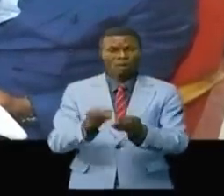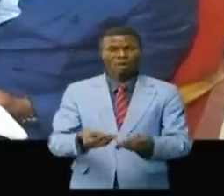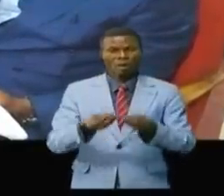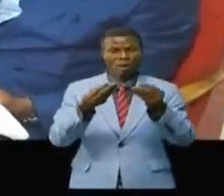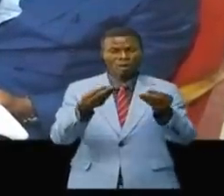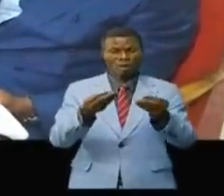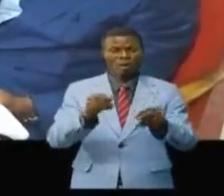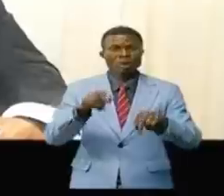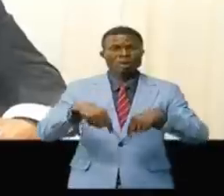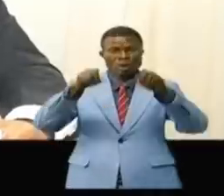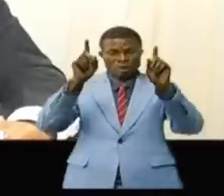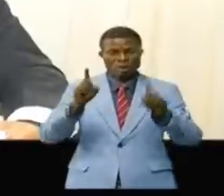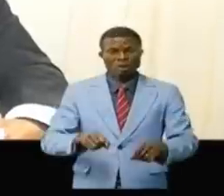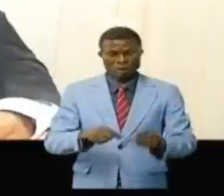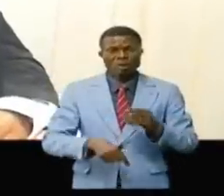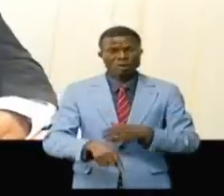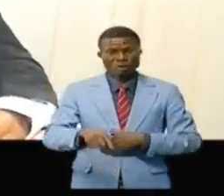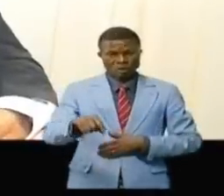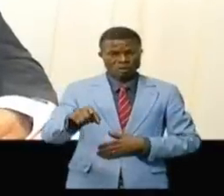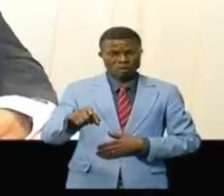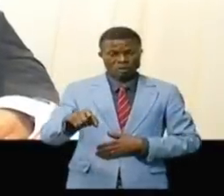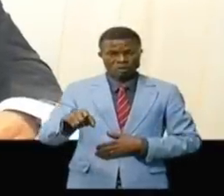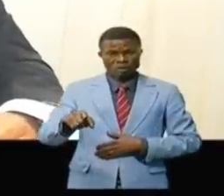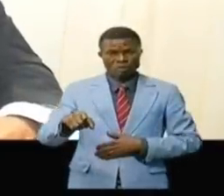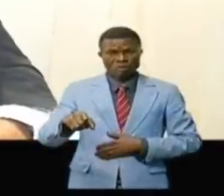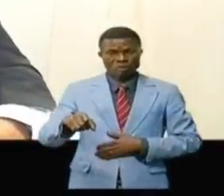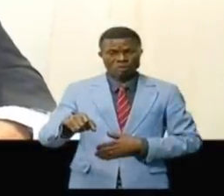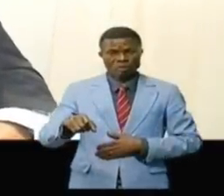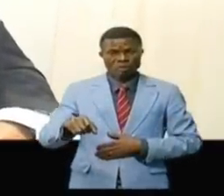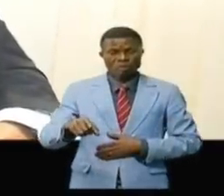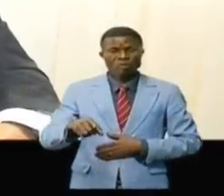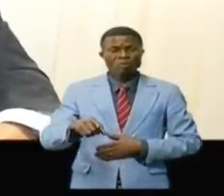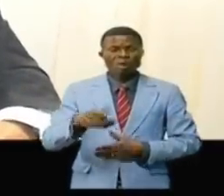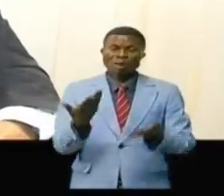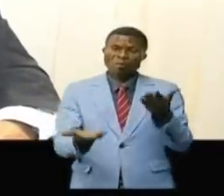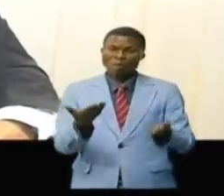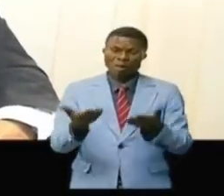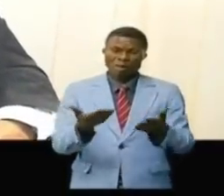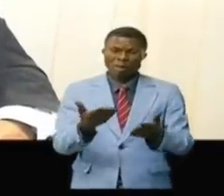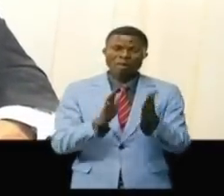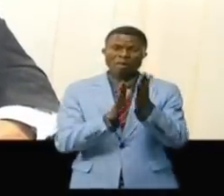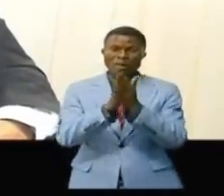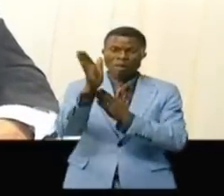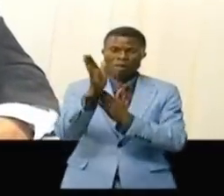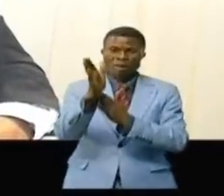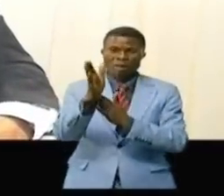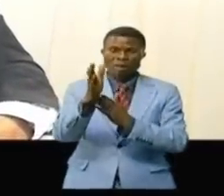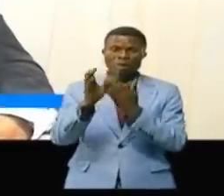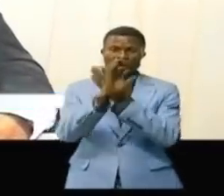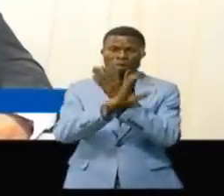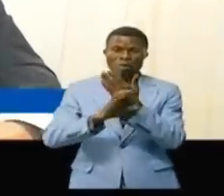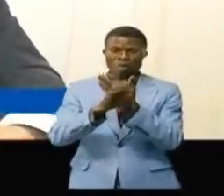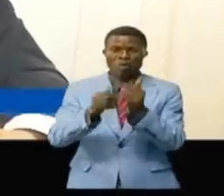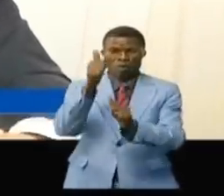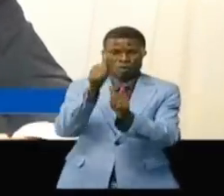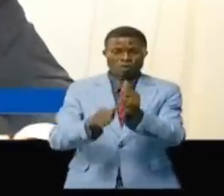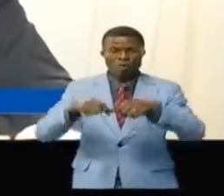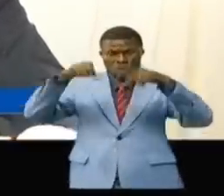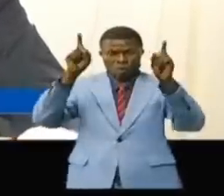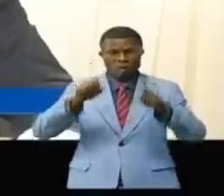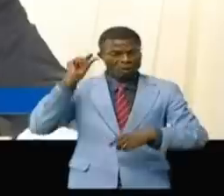de l'exercice en cours. Donc, au plus tard, le 15 août de chaque année,